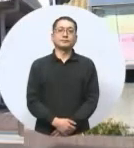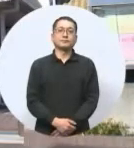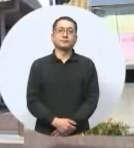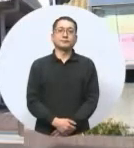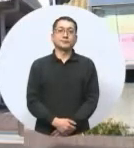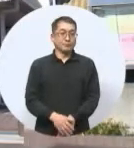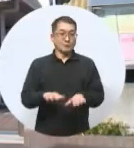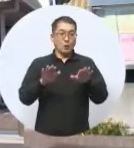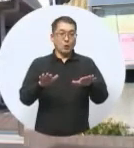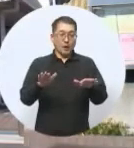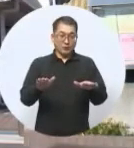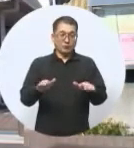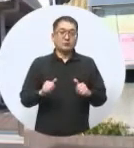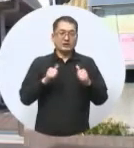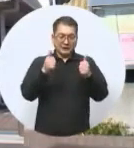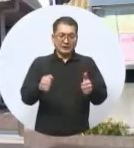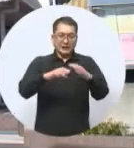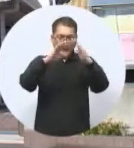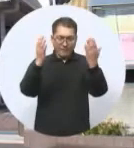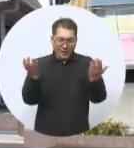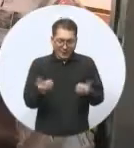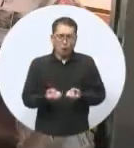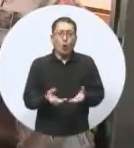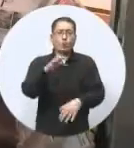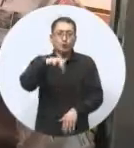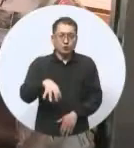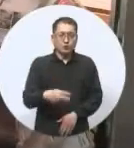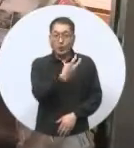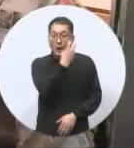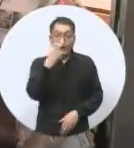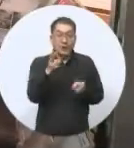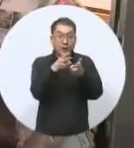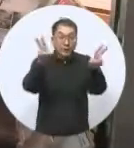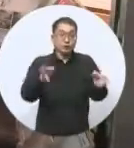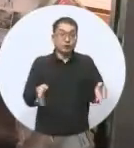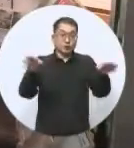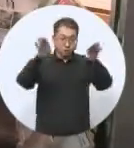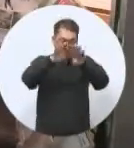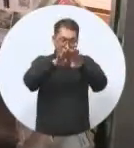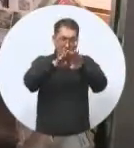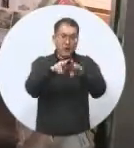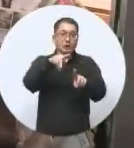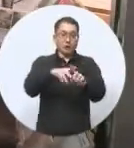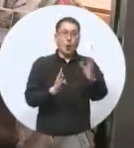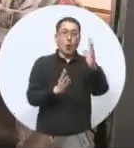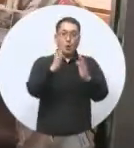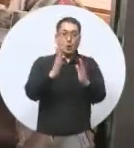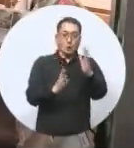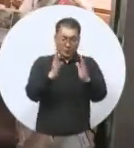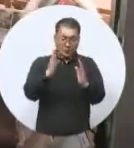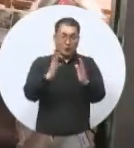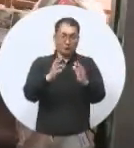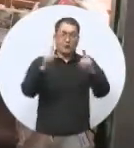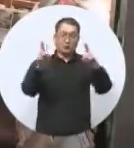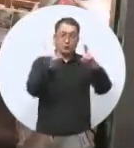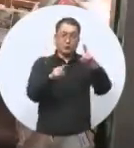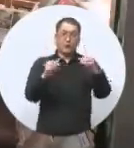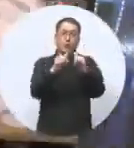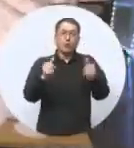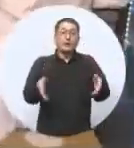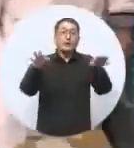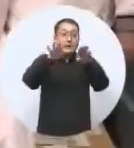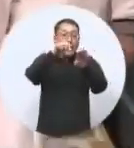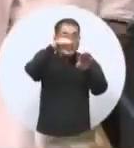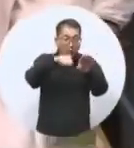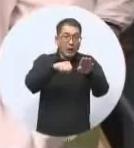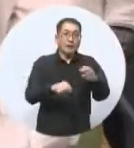さて、今回の茅ヶ崎まるごとふるさと発見博物館、松林地区をご紹介していますが、松林